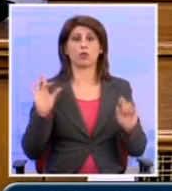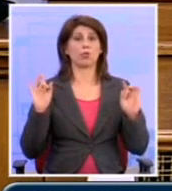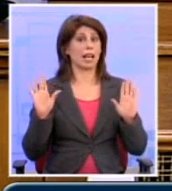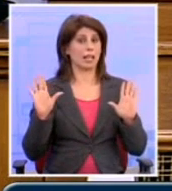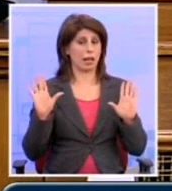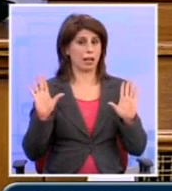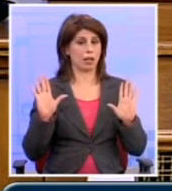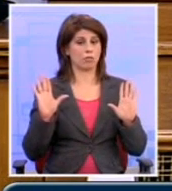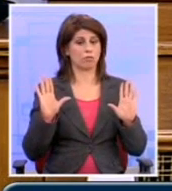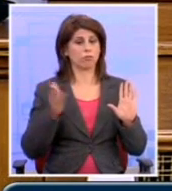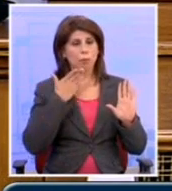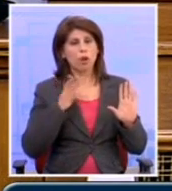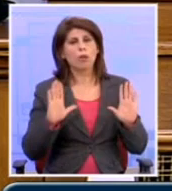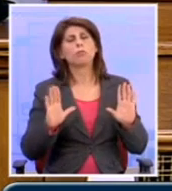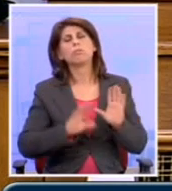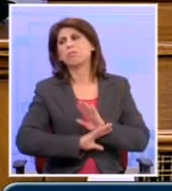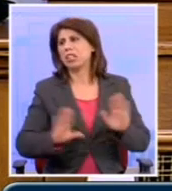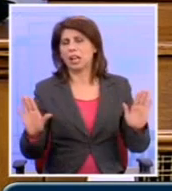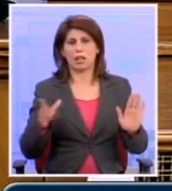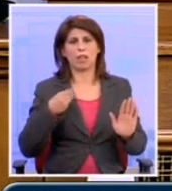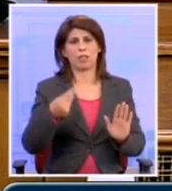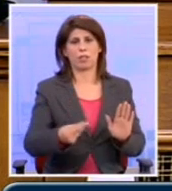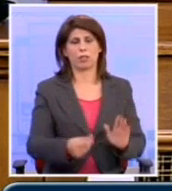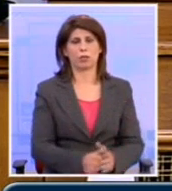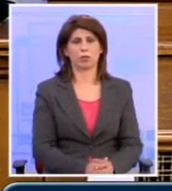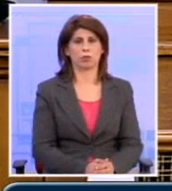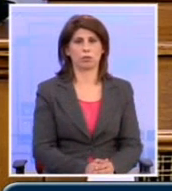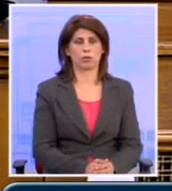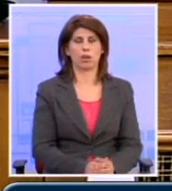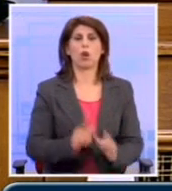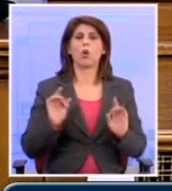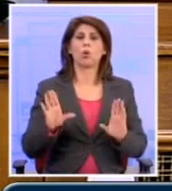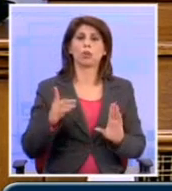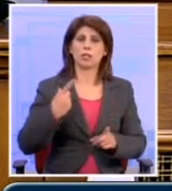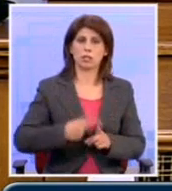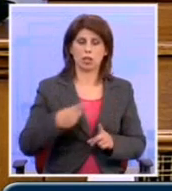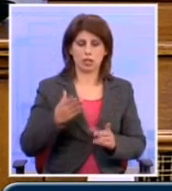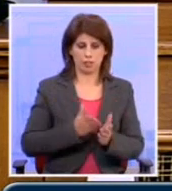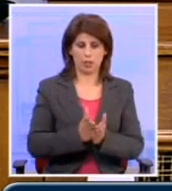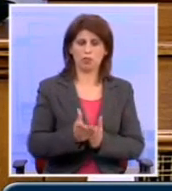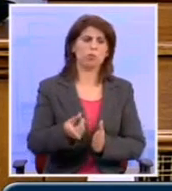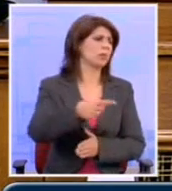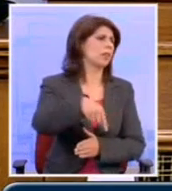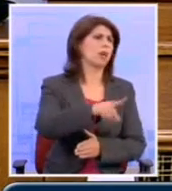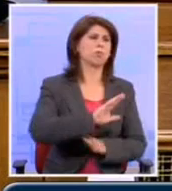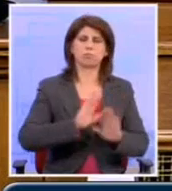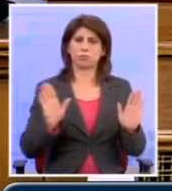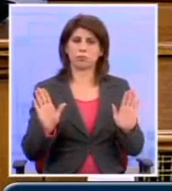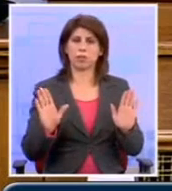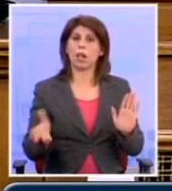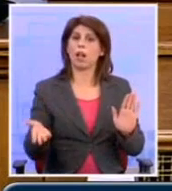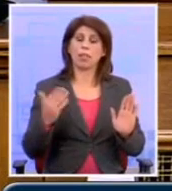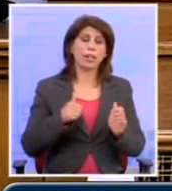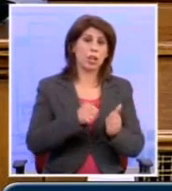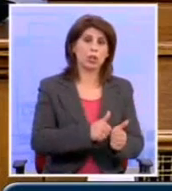κανένα λογαριασμό, λογοδοσία, ούτε στην ελληνική δικαιοσύνη του πουθενά αλλού, που δεν